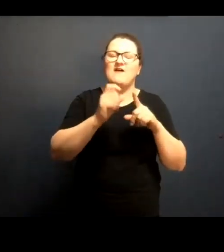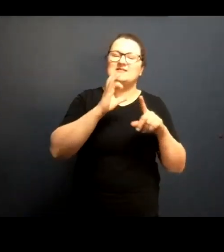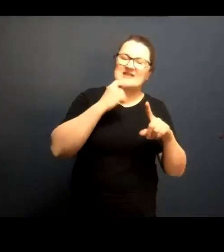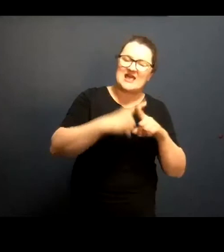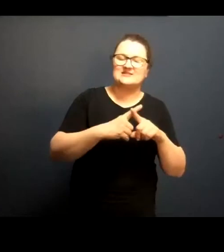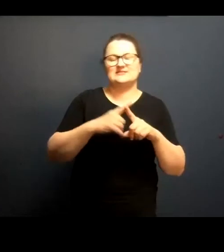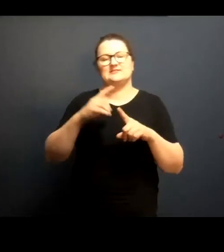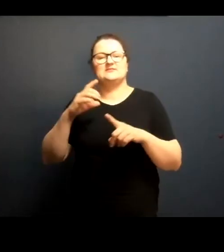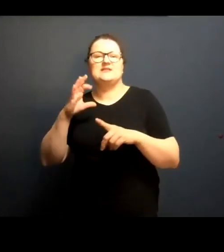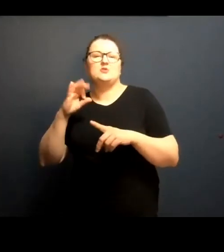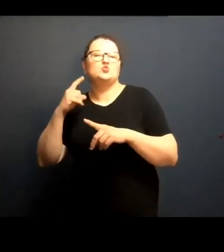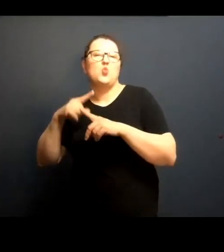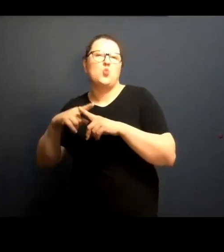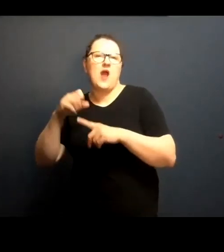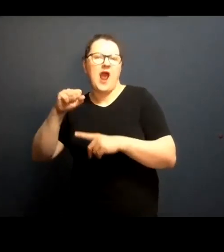był seks.